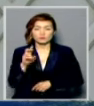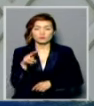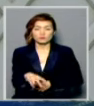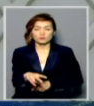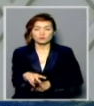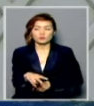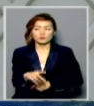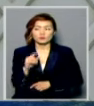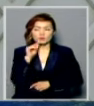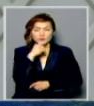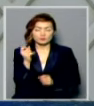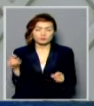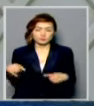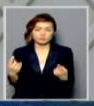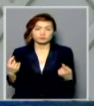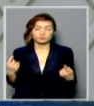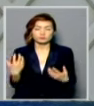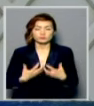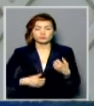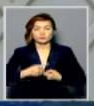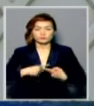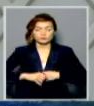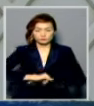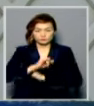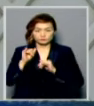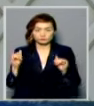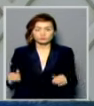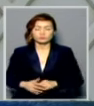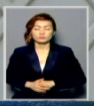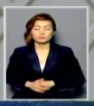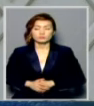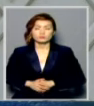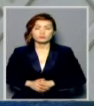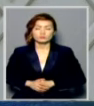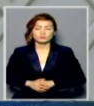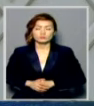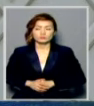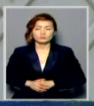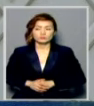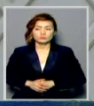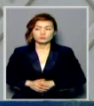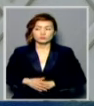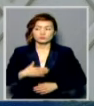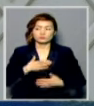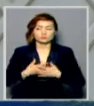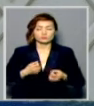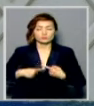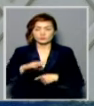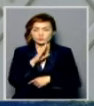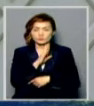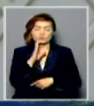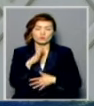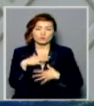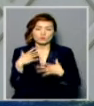әлеуметтік экономикалық дамуында шағын және орта кәсіпкерліктің қалыптасып өркендеуінде белсенді кәсіпкер